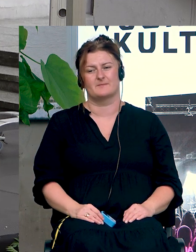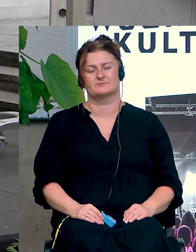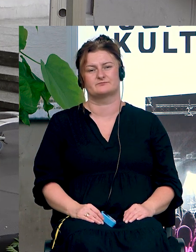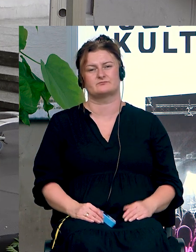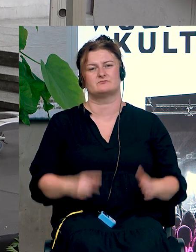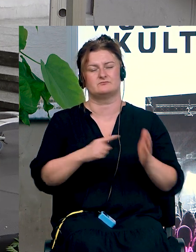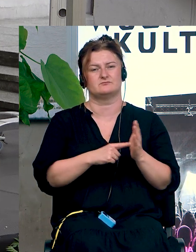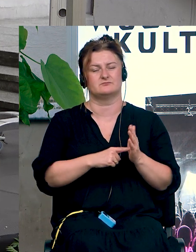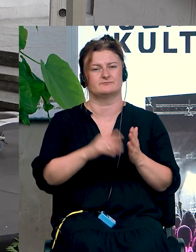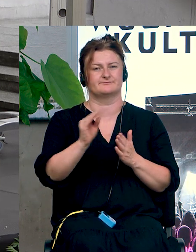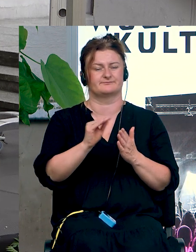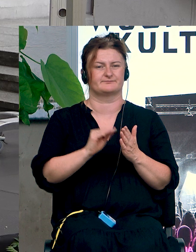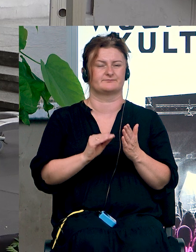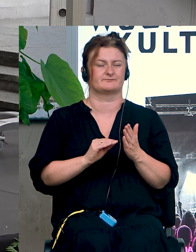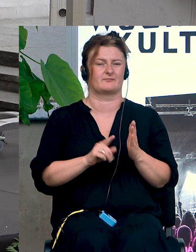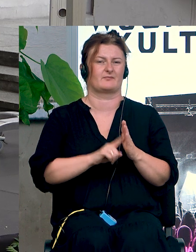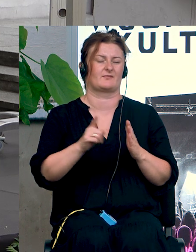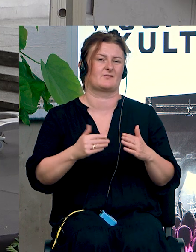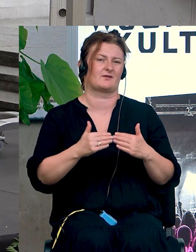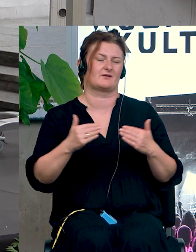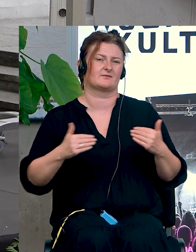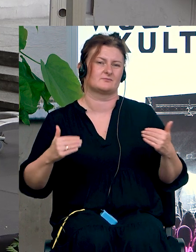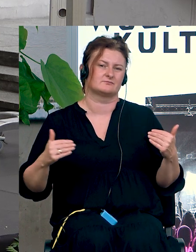написала для театру,